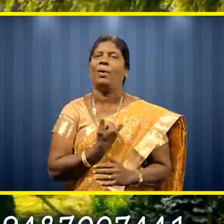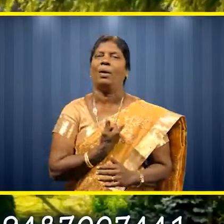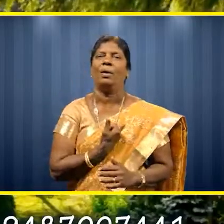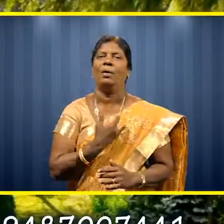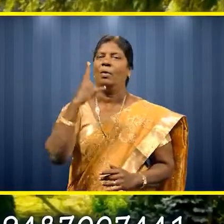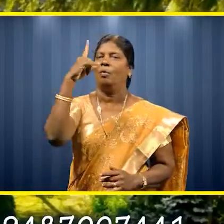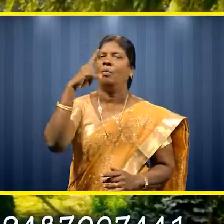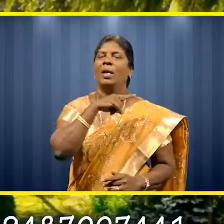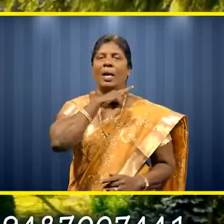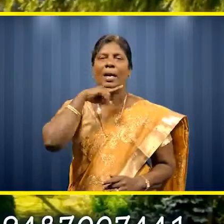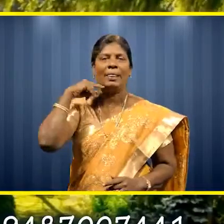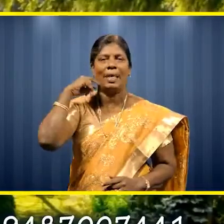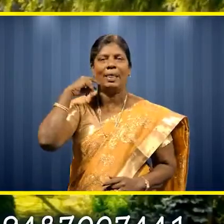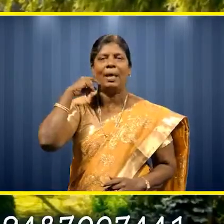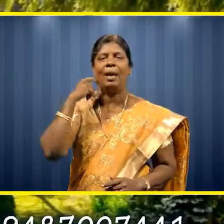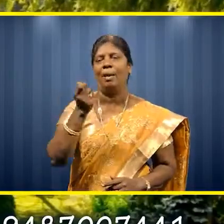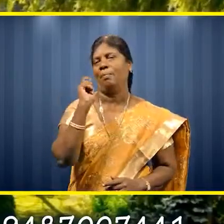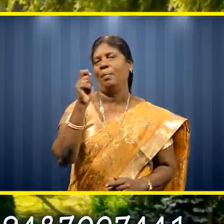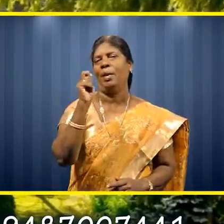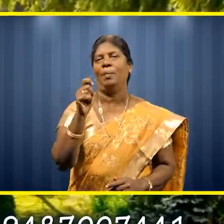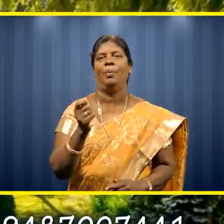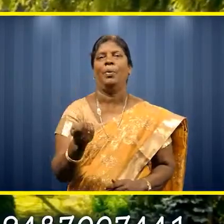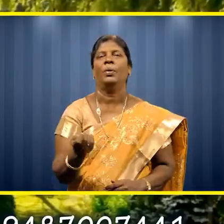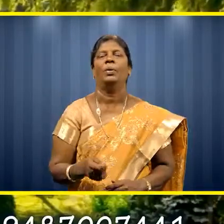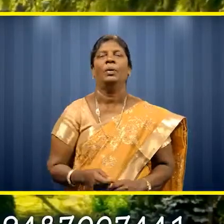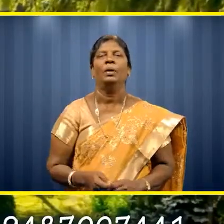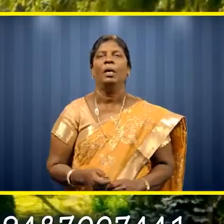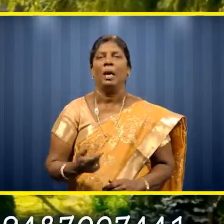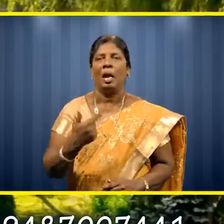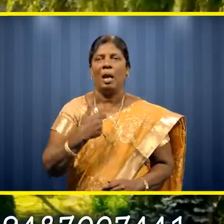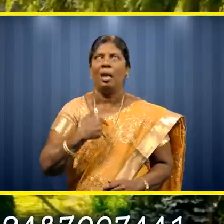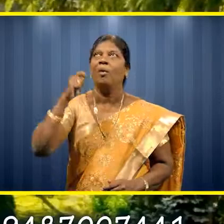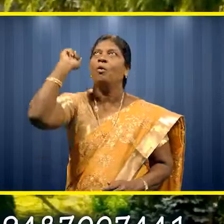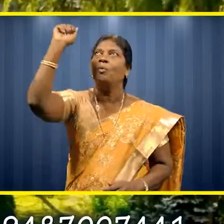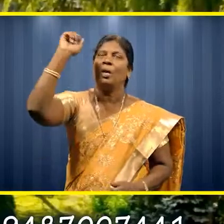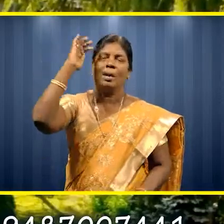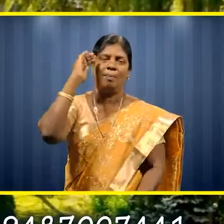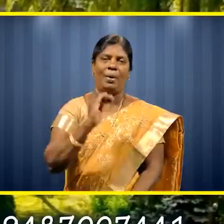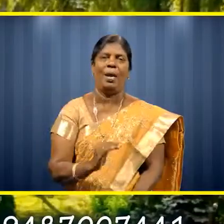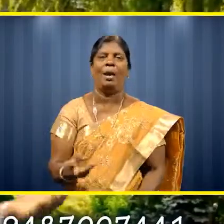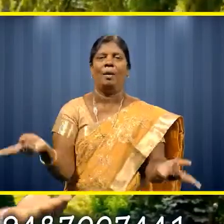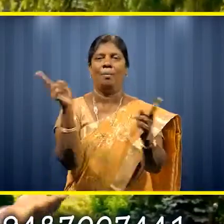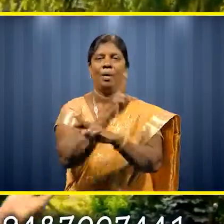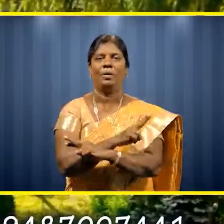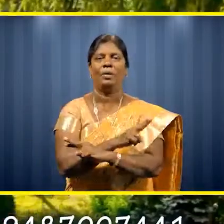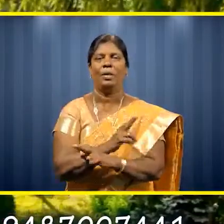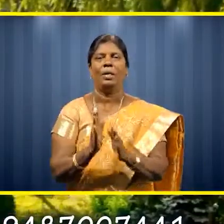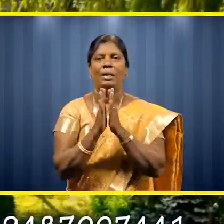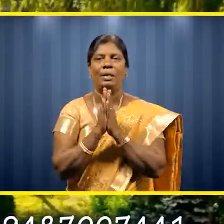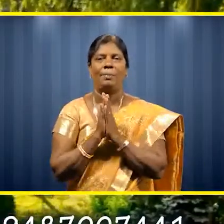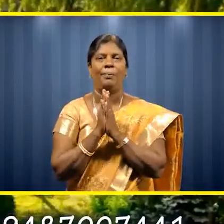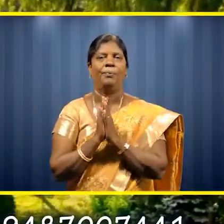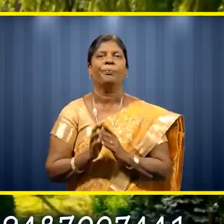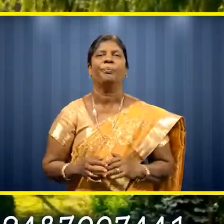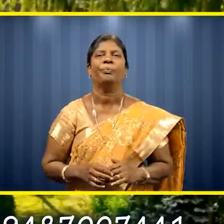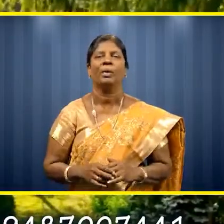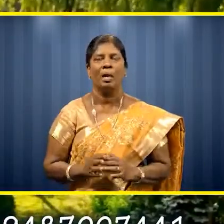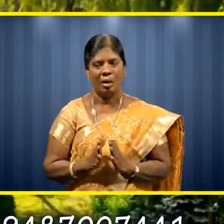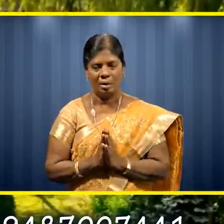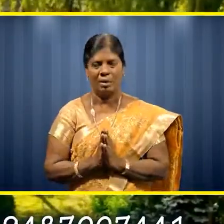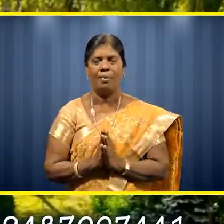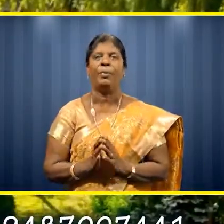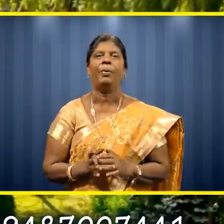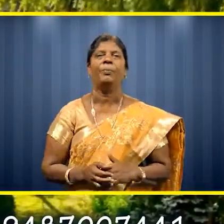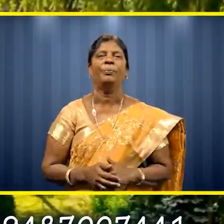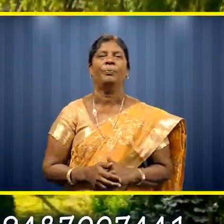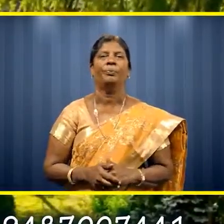எல்லா பாவங்களையும் உம்முடைய இரத்தத்தினால் மன்னியும், என்னை உம்முடைய பிள்ளையாக மாற்றும்.